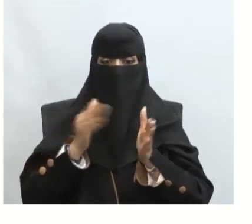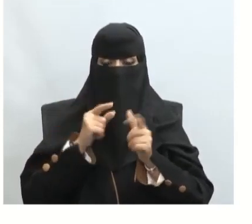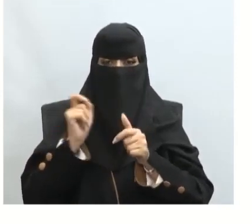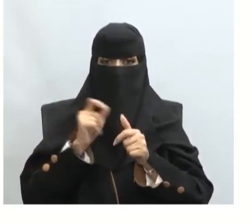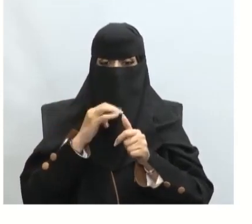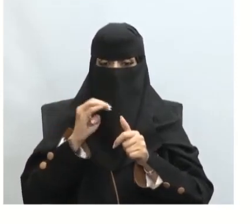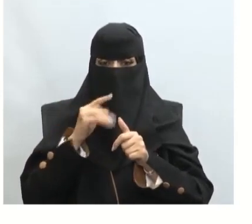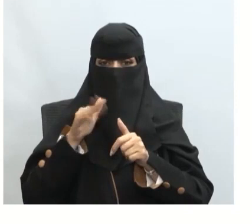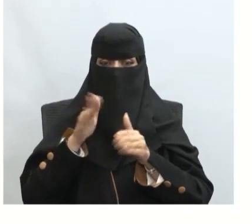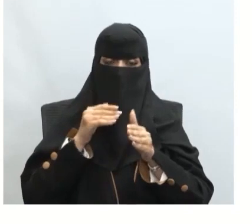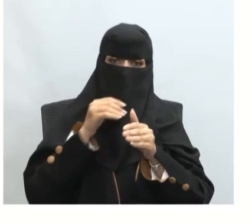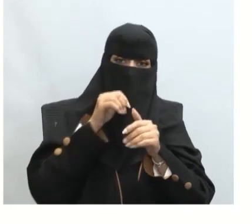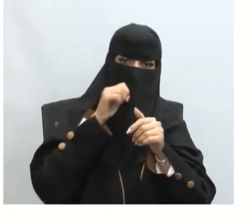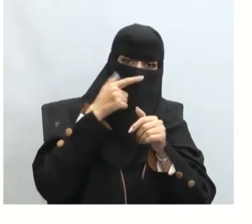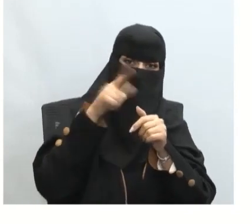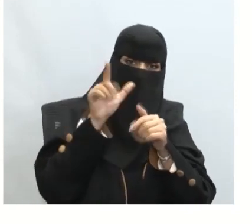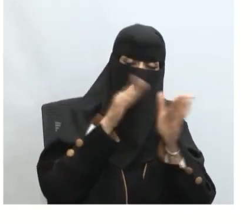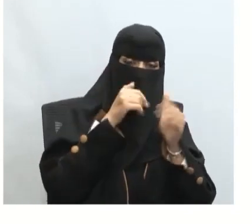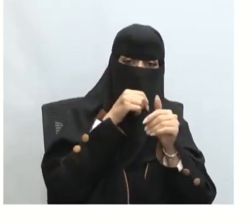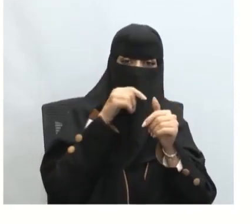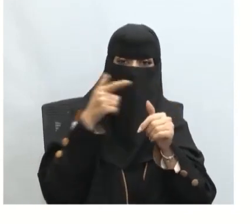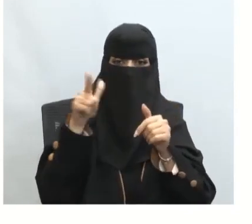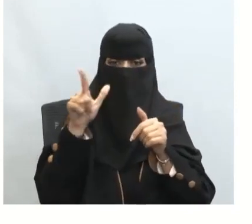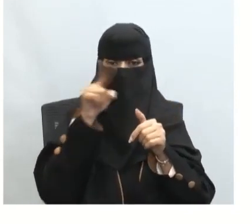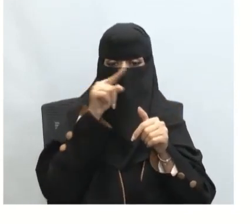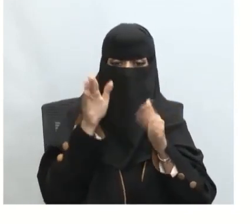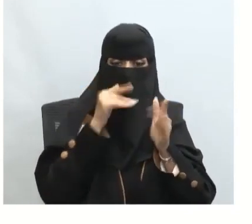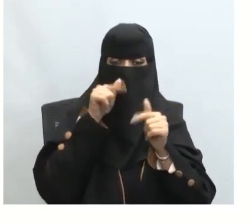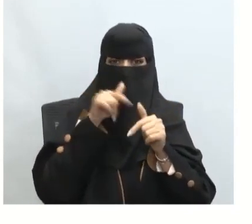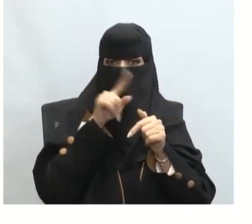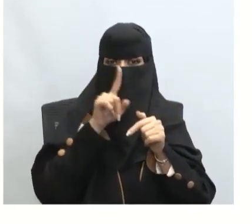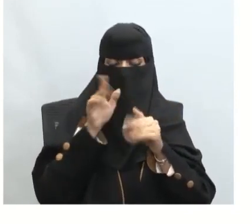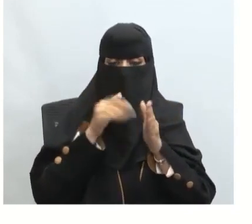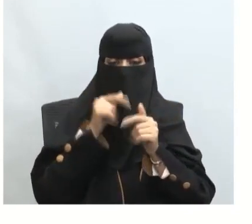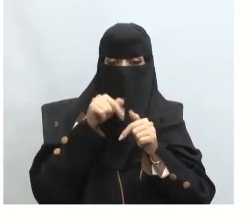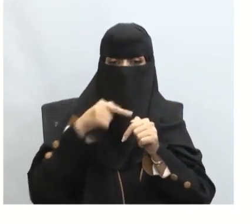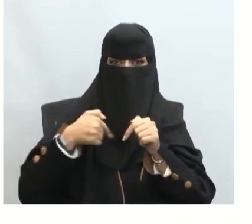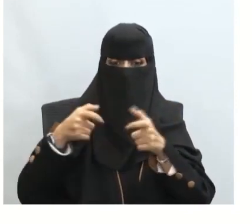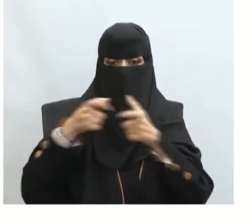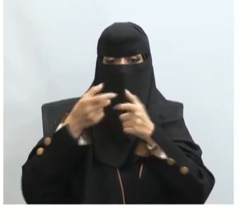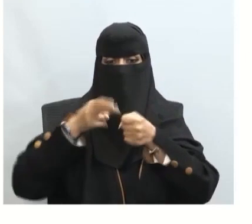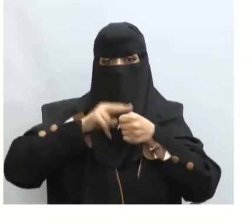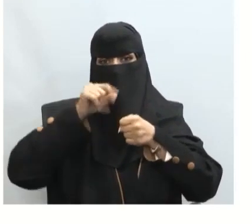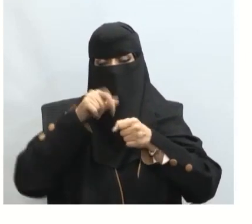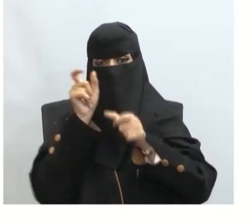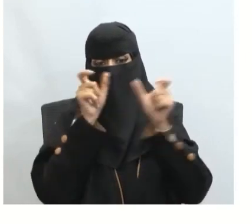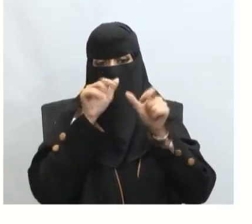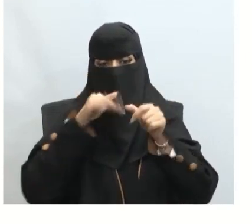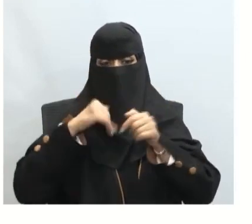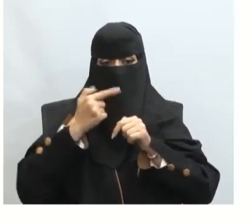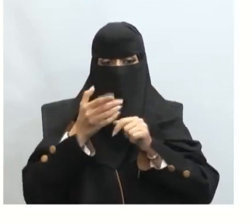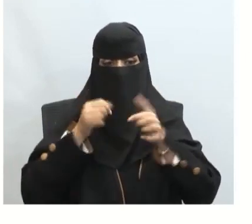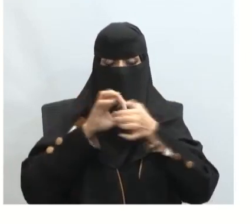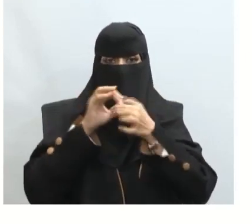اكتب كلمه صواب عن يمين الجمله الصحيحه او كلمه خطا اذا كانت غير صحيحه تسمى المجموعه المتكرره من الذرات التي تنتج عن